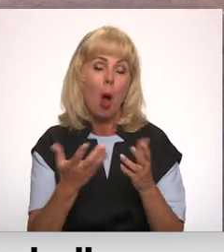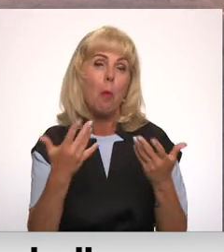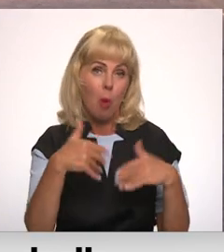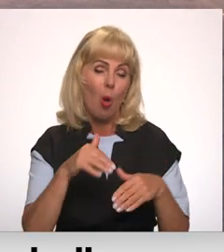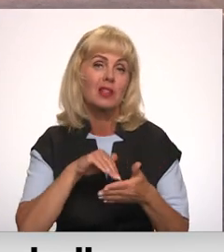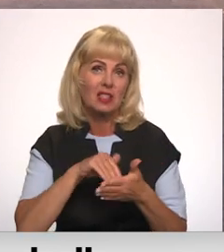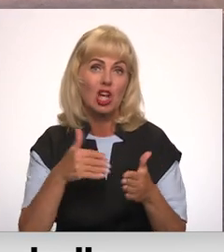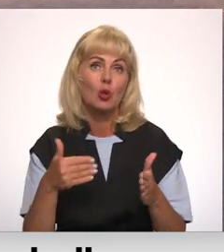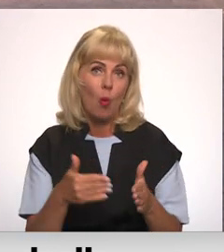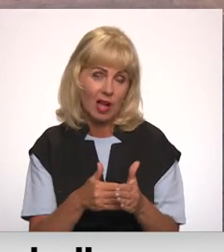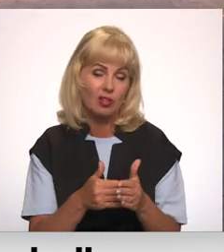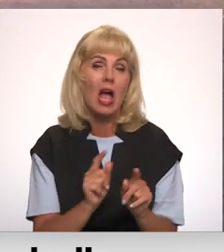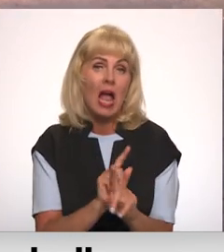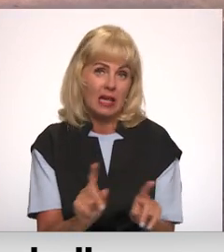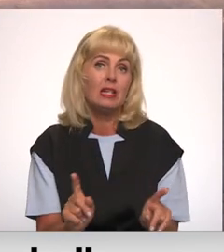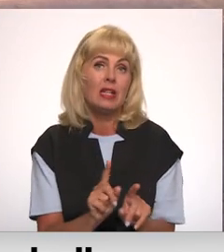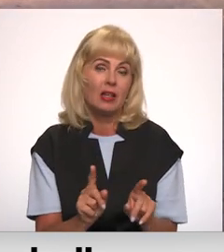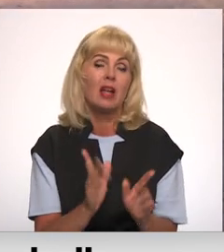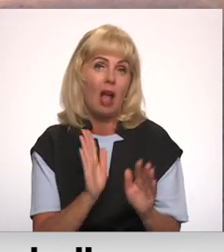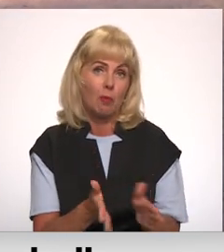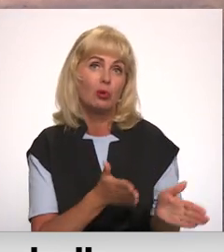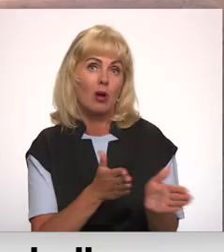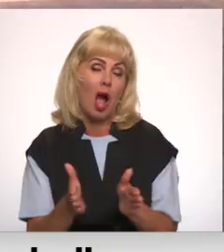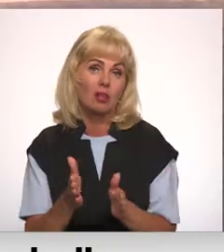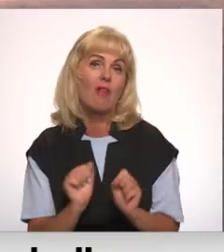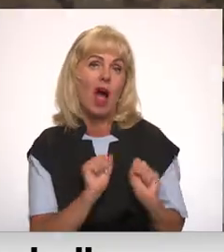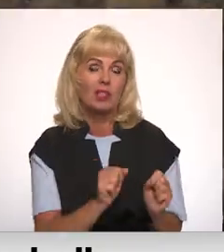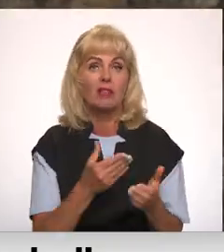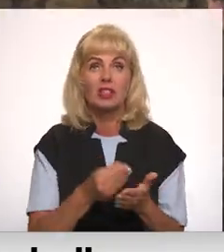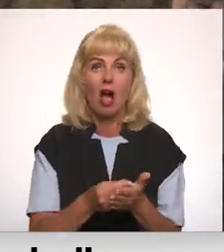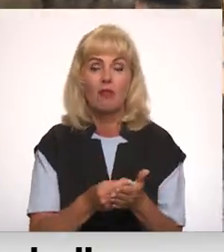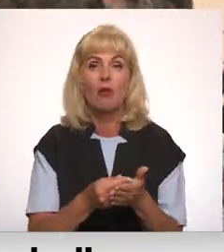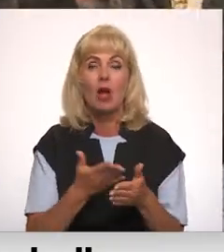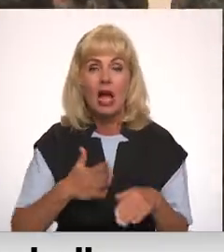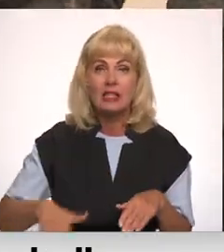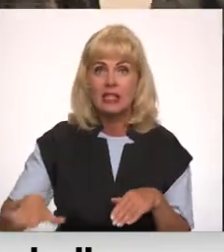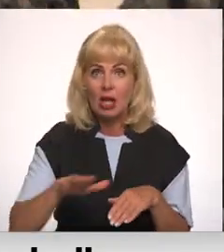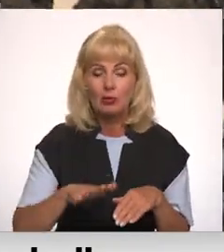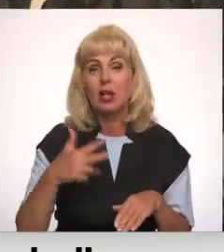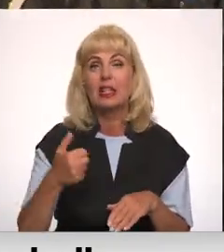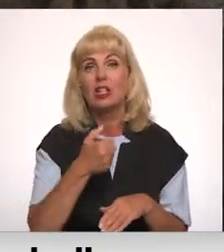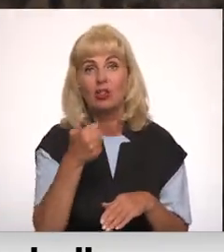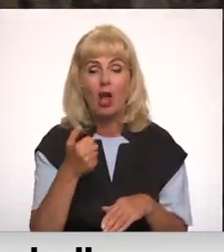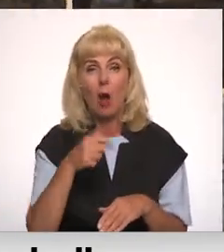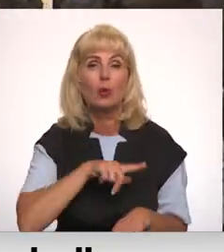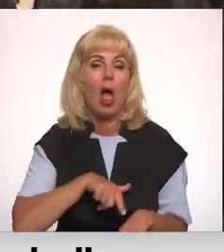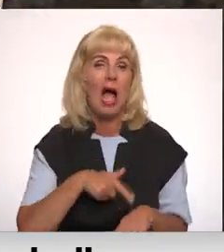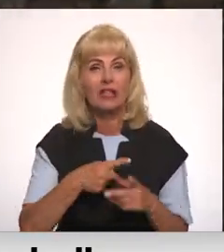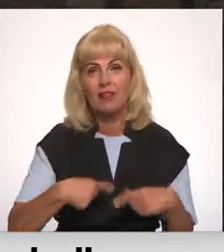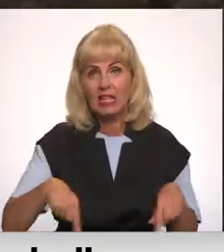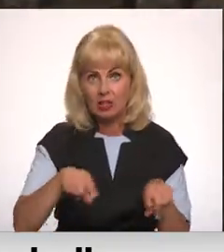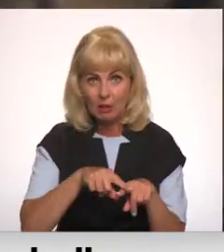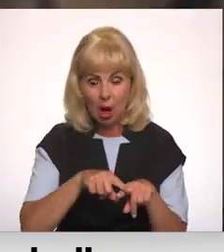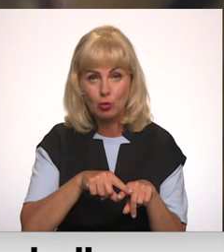tāda, kad nu, ir jābūt gatavam aizstāvēt savu dzimteni. Visas brigādes 130 gadus jau Latvijas teritoriju noklāja